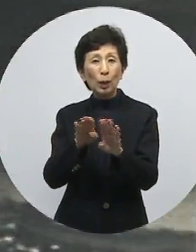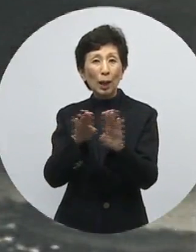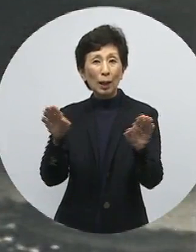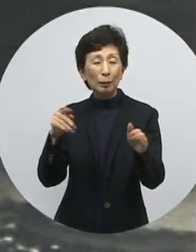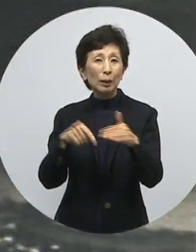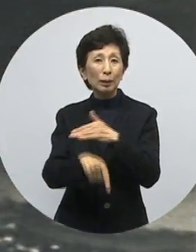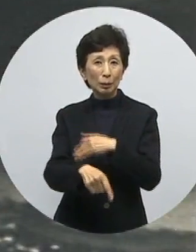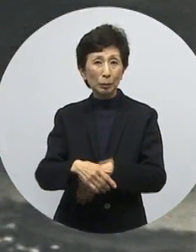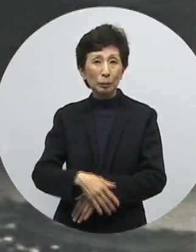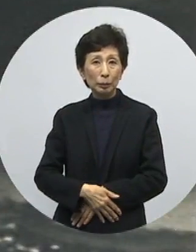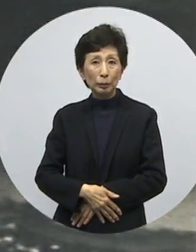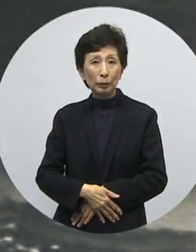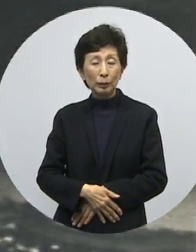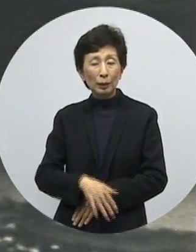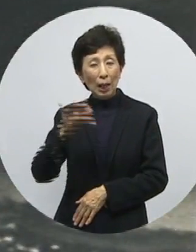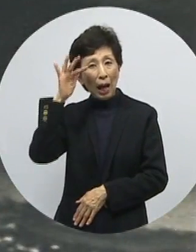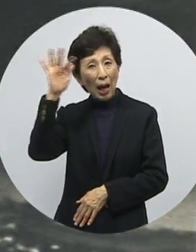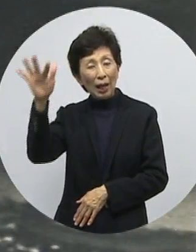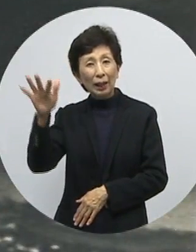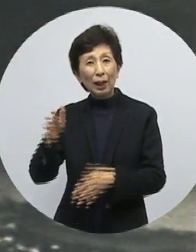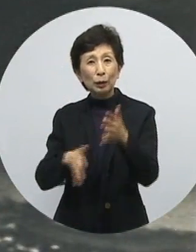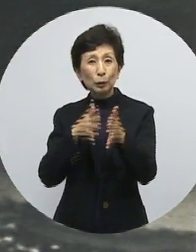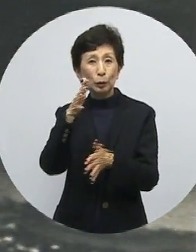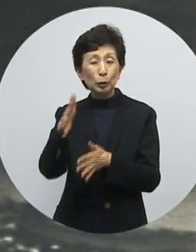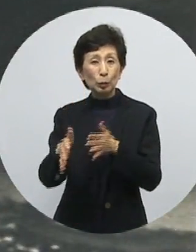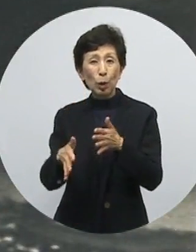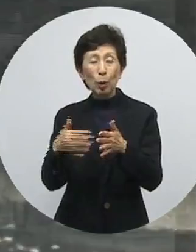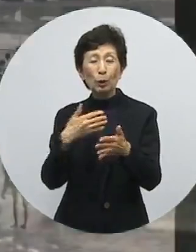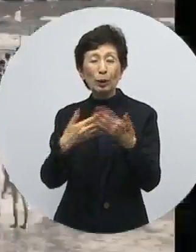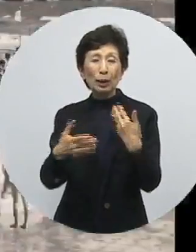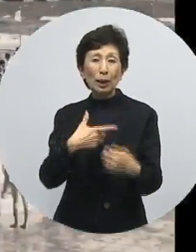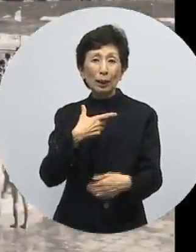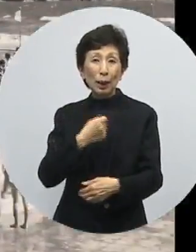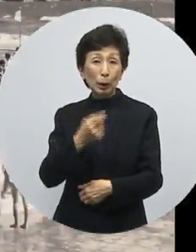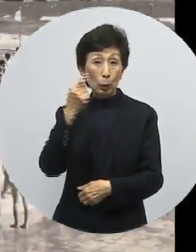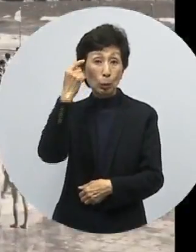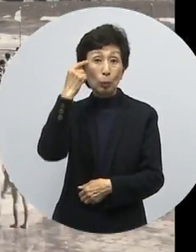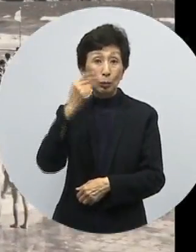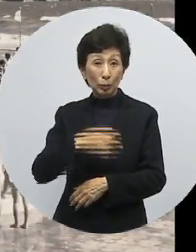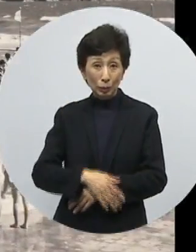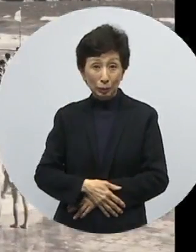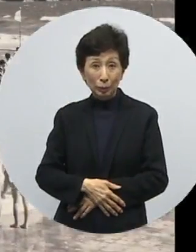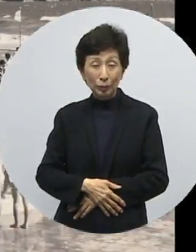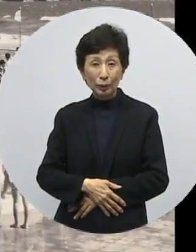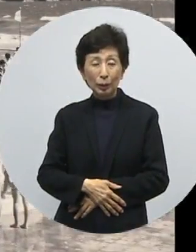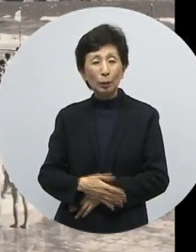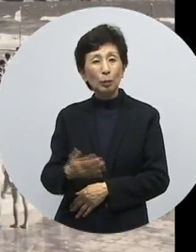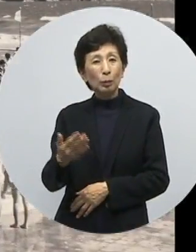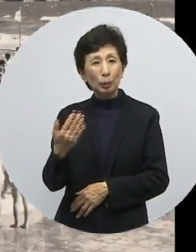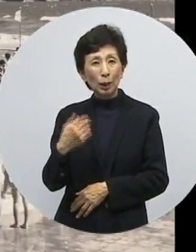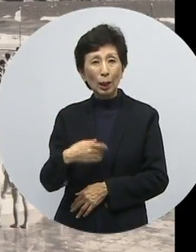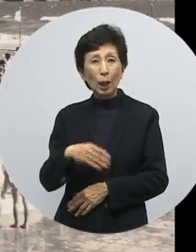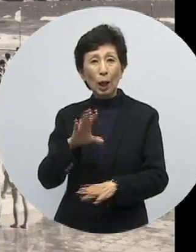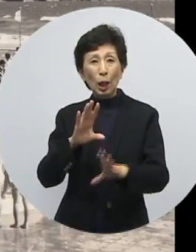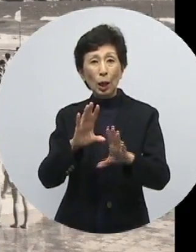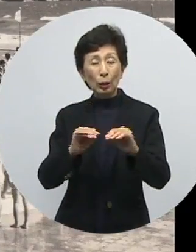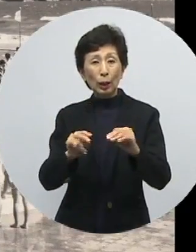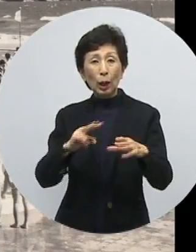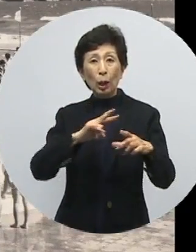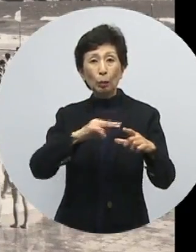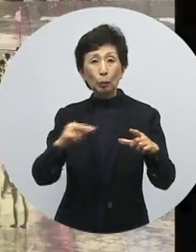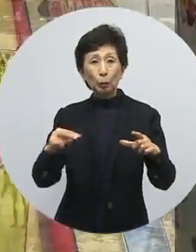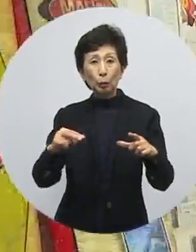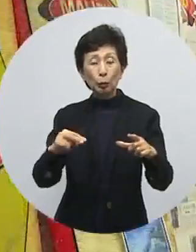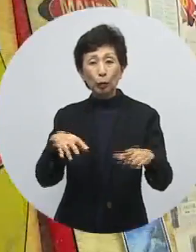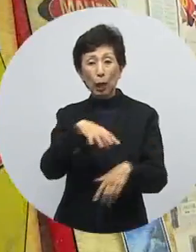憧れのスポーツは誰もが一度は体験してみたいもの。そこで昔あった鵠沼プールガーデンの前